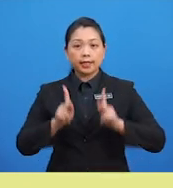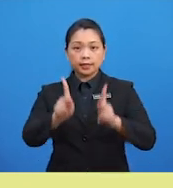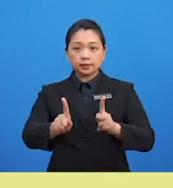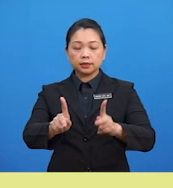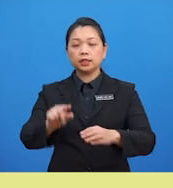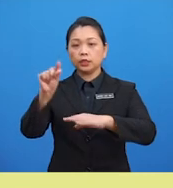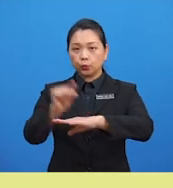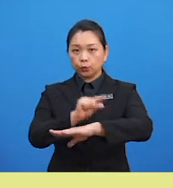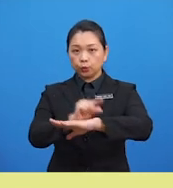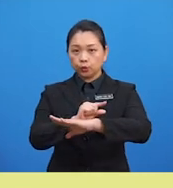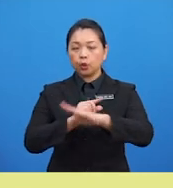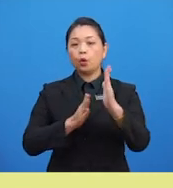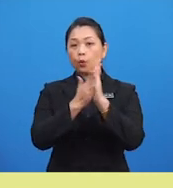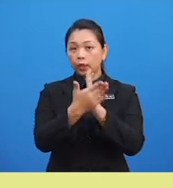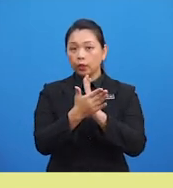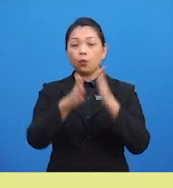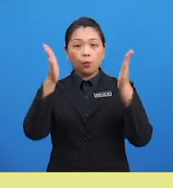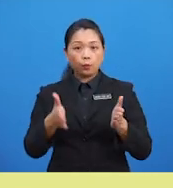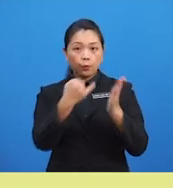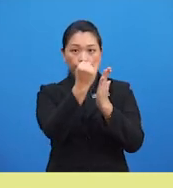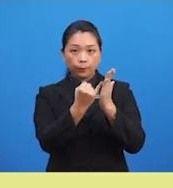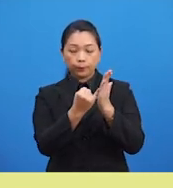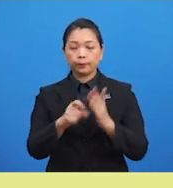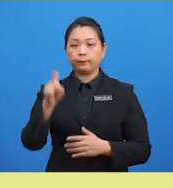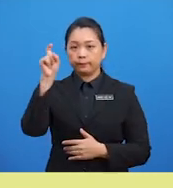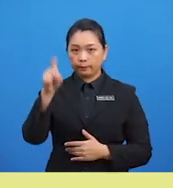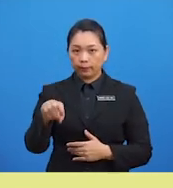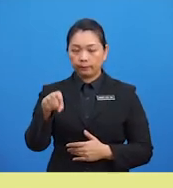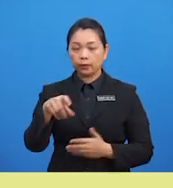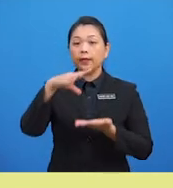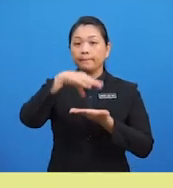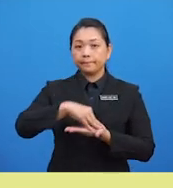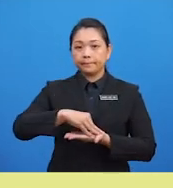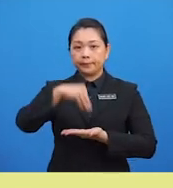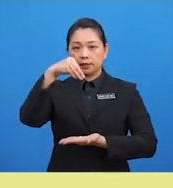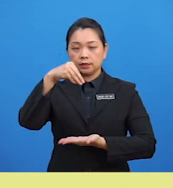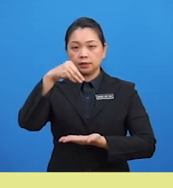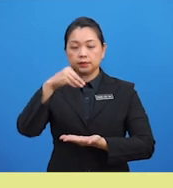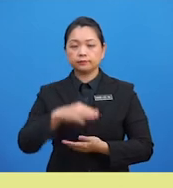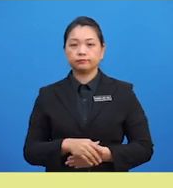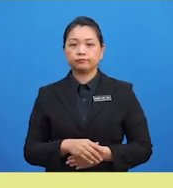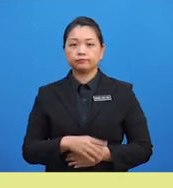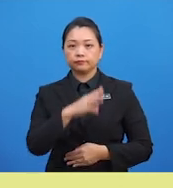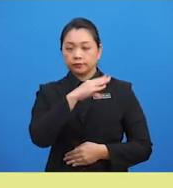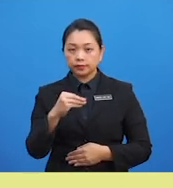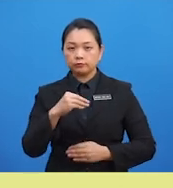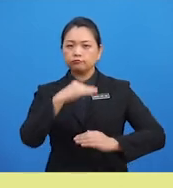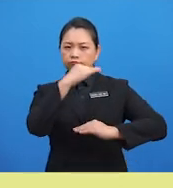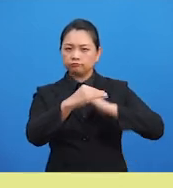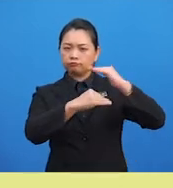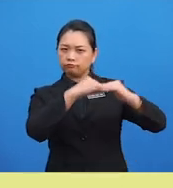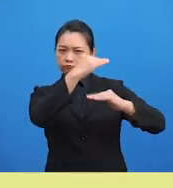yang digunakan oleh pelukis perlu dipelajari dan